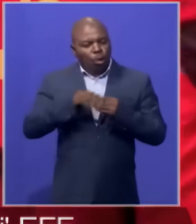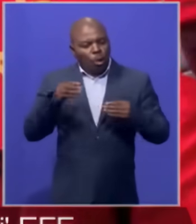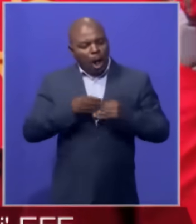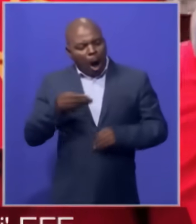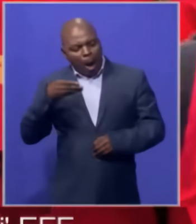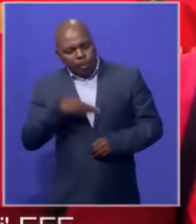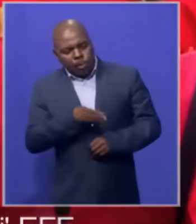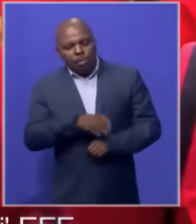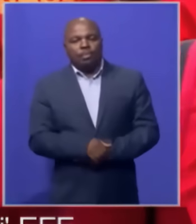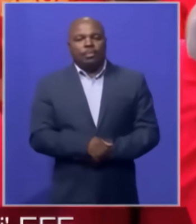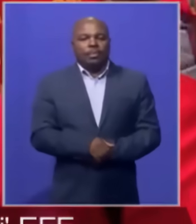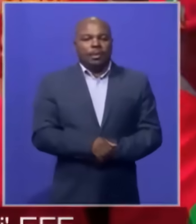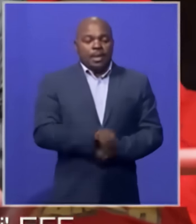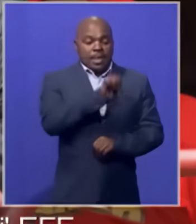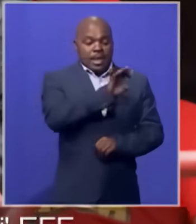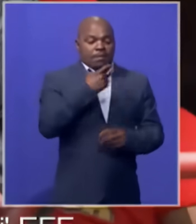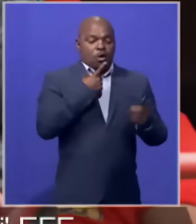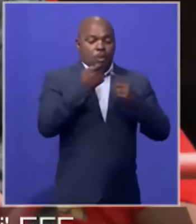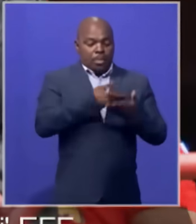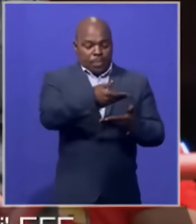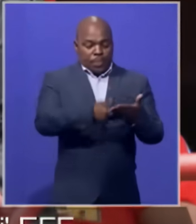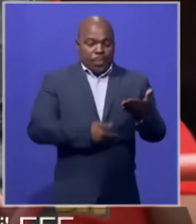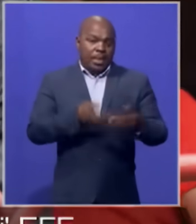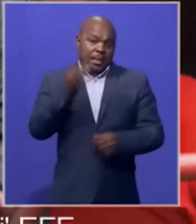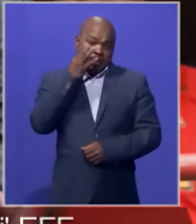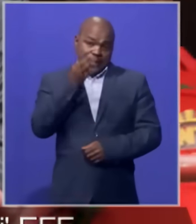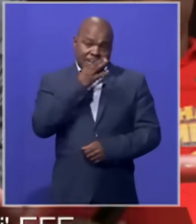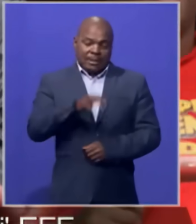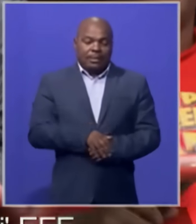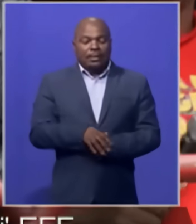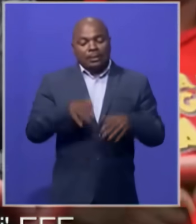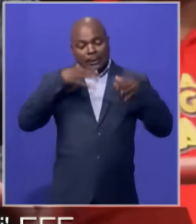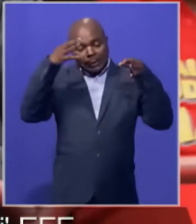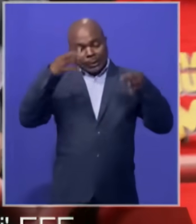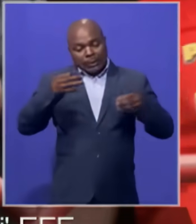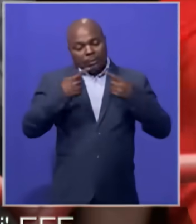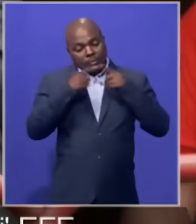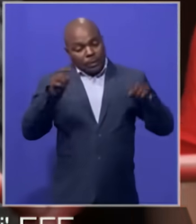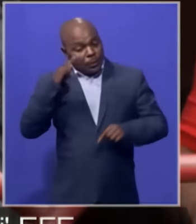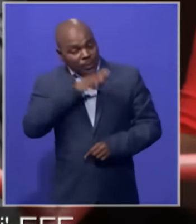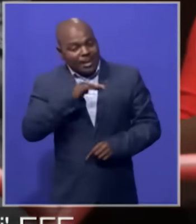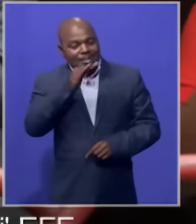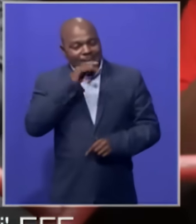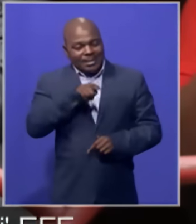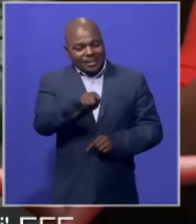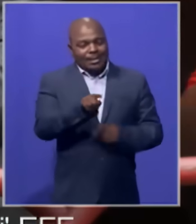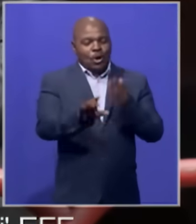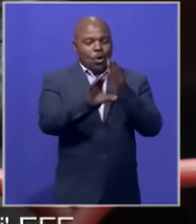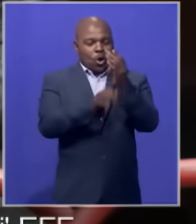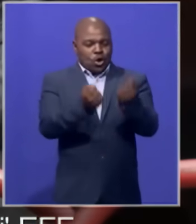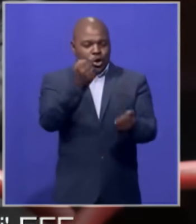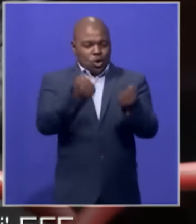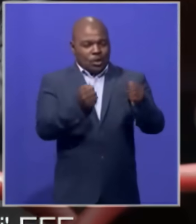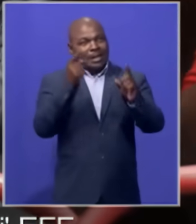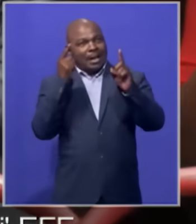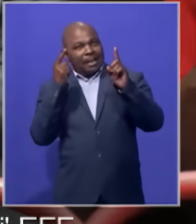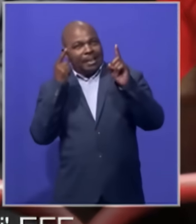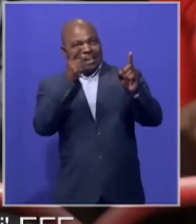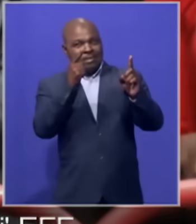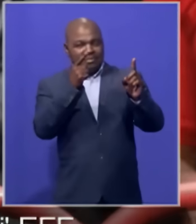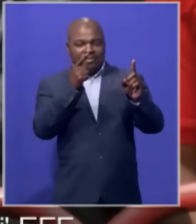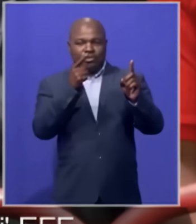wa bona mokgatlo wa EFF o tlhaloša gore go se lokollwe ga kahlolo go laetša kgorotsheko ya boipobolo e sena maikemišetšo a go